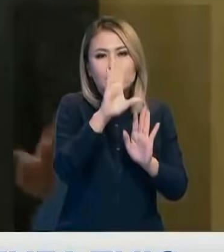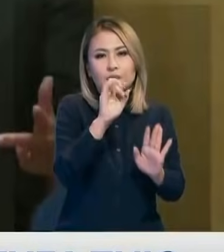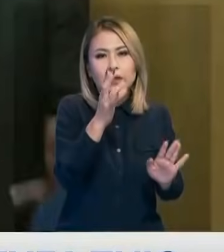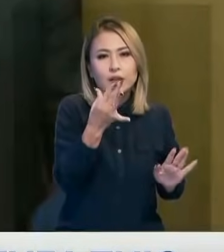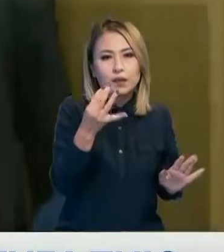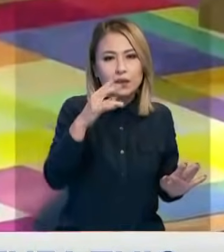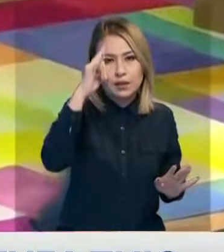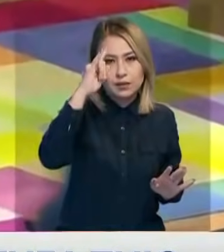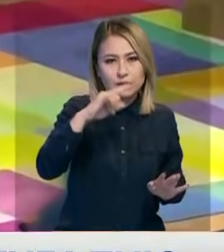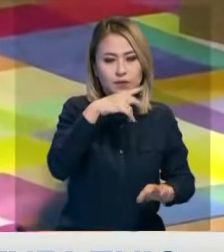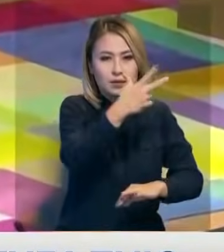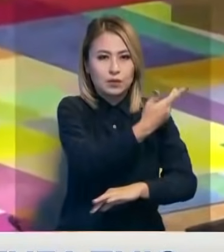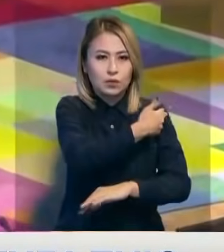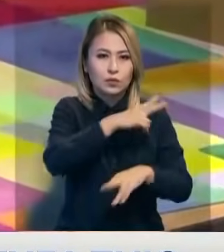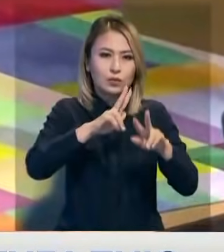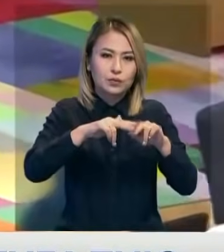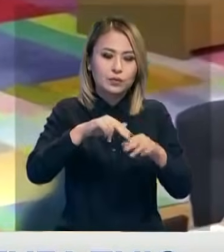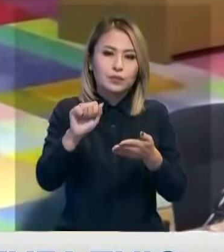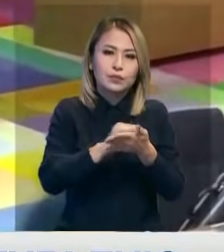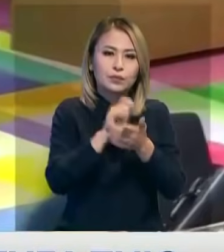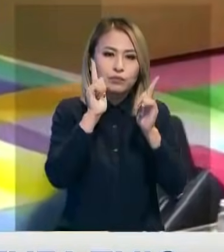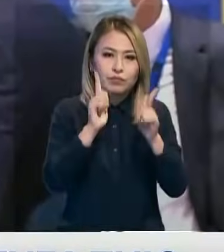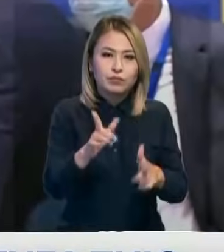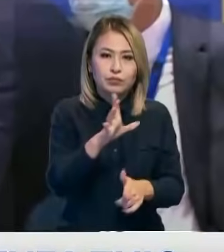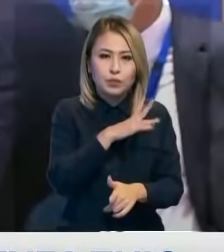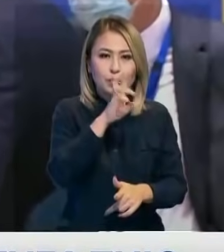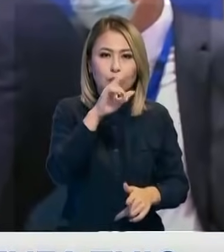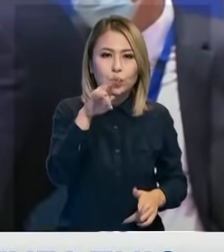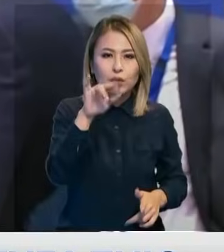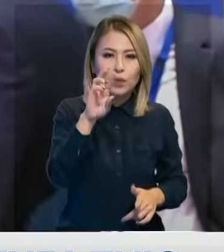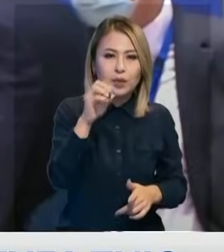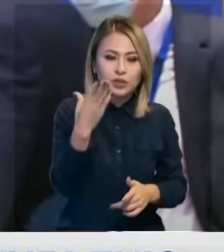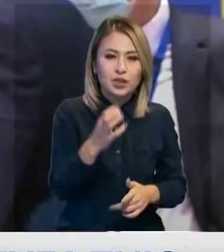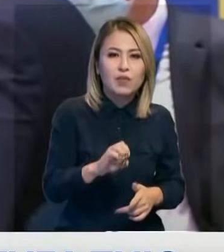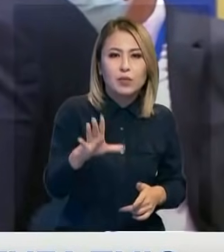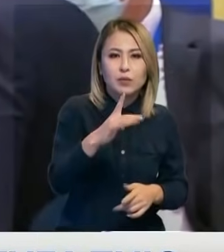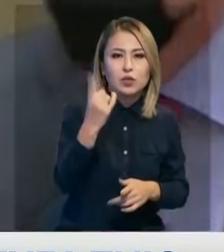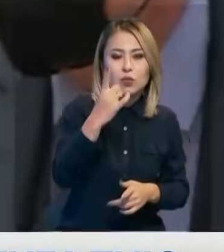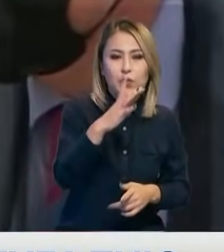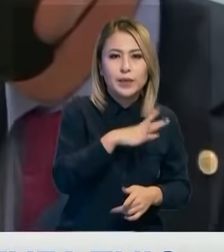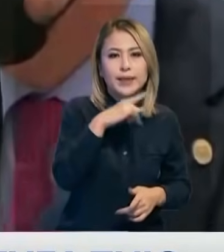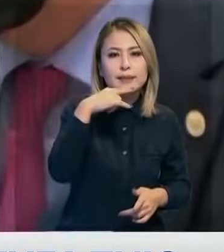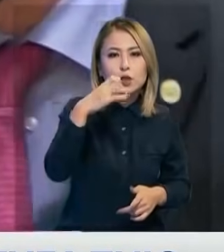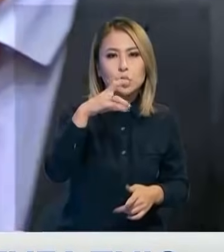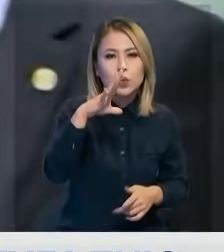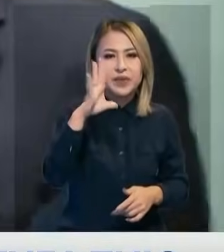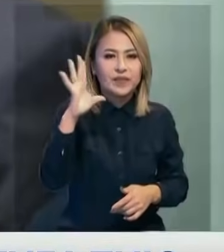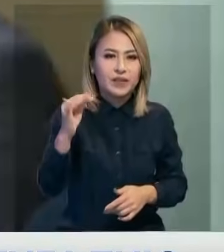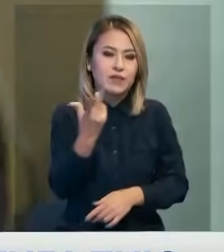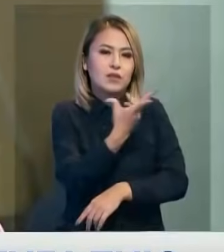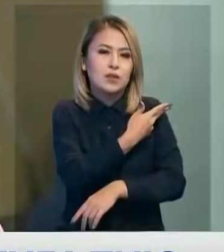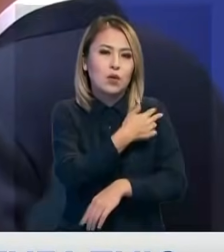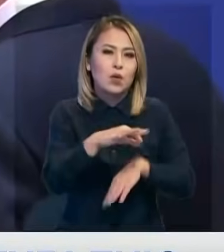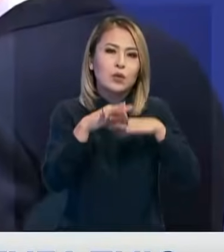тек Венгрия ғана Қазақстанның вакциналау төлқұжатын мойындаған. Себебі ресми Будапешт Еуропада бірінші болып ресейлік Спутник